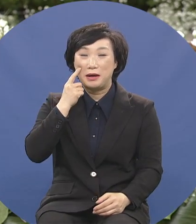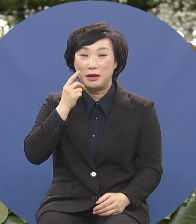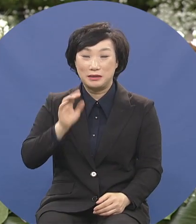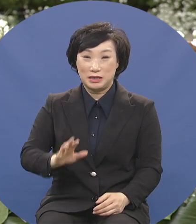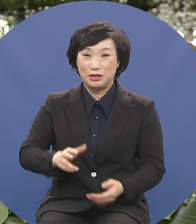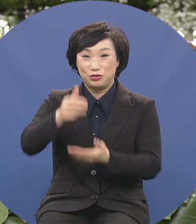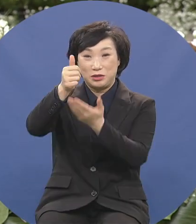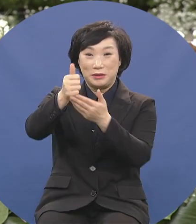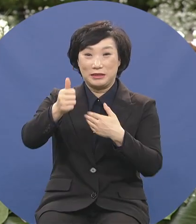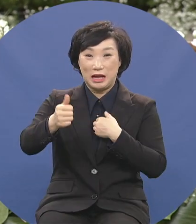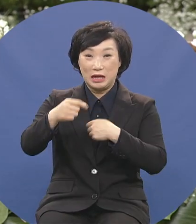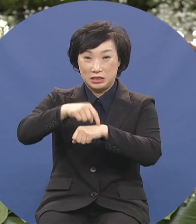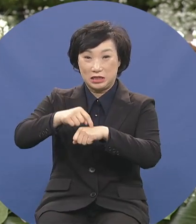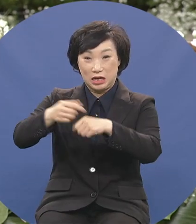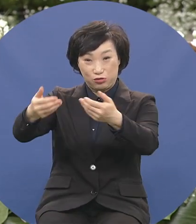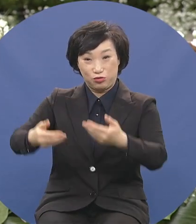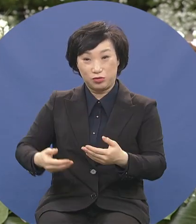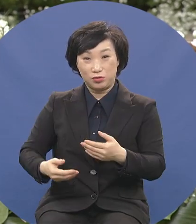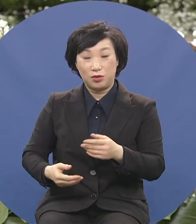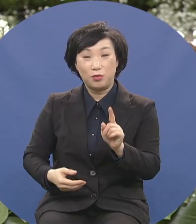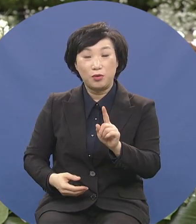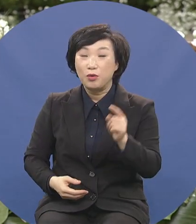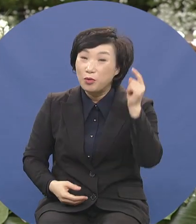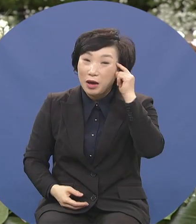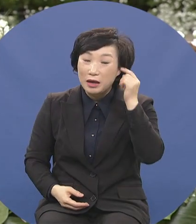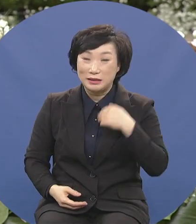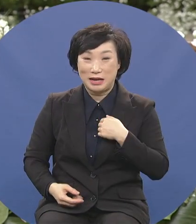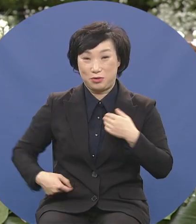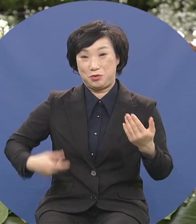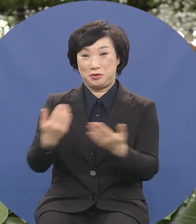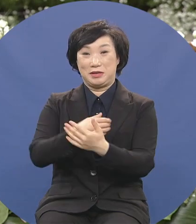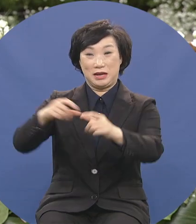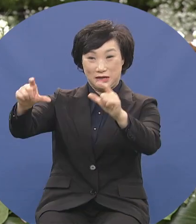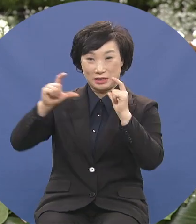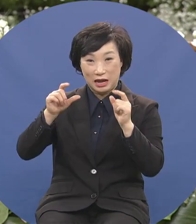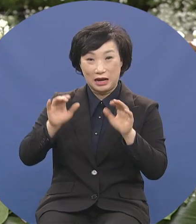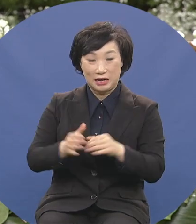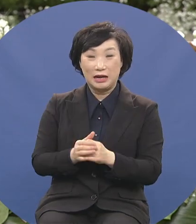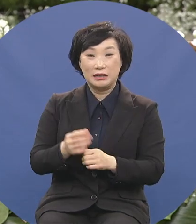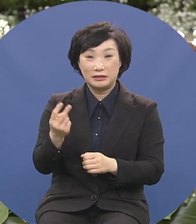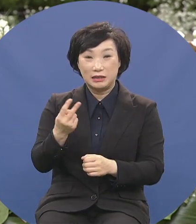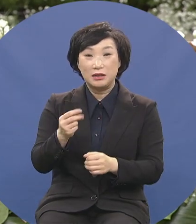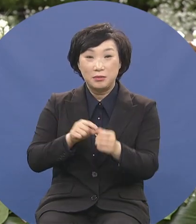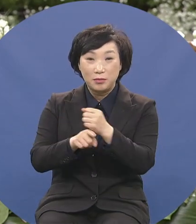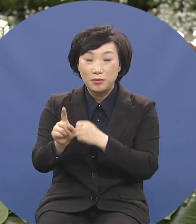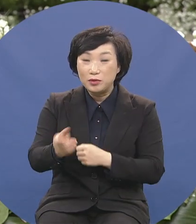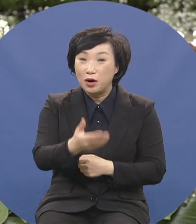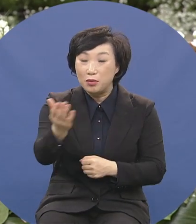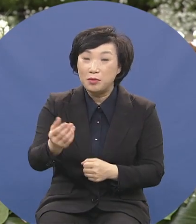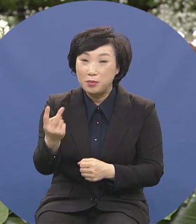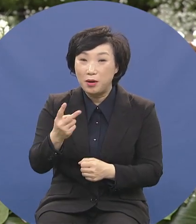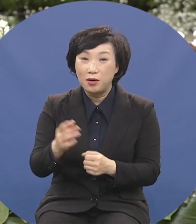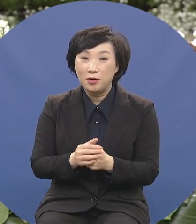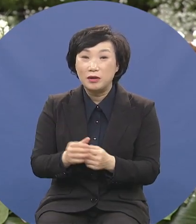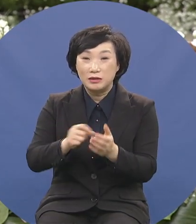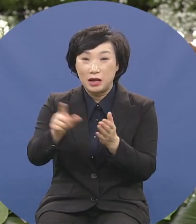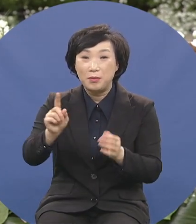주께서 나에게 시간을 주시는 것은 회개하라, 다시 말해서 다시